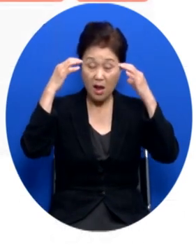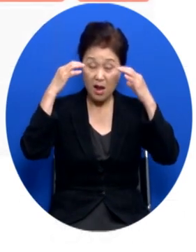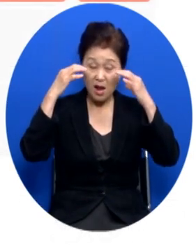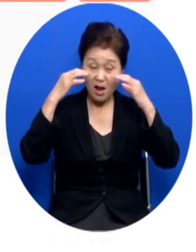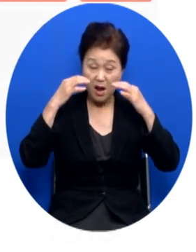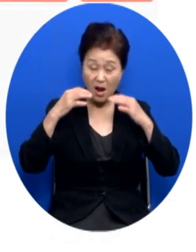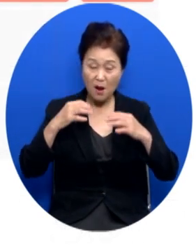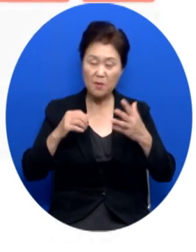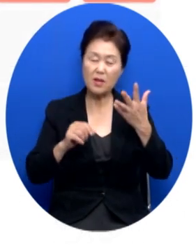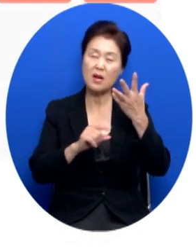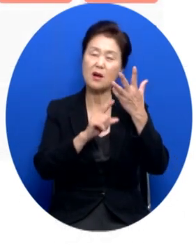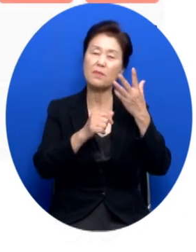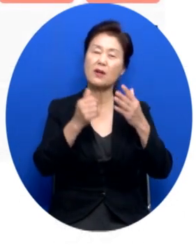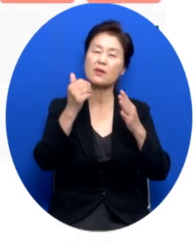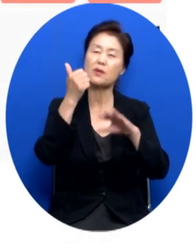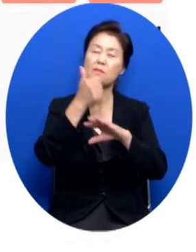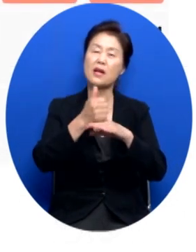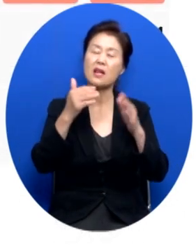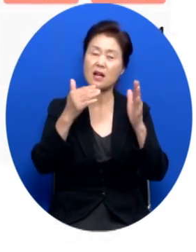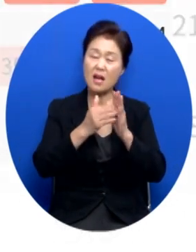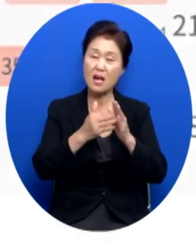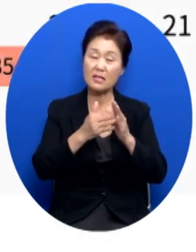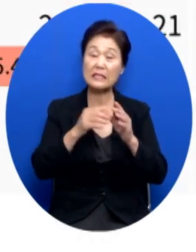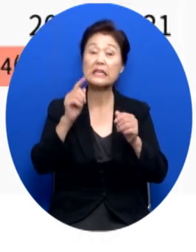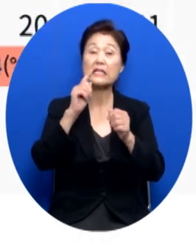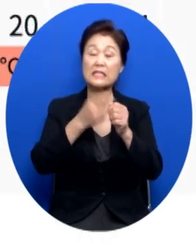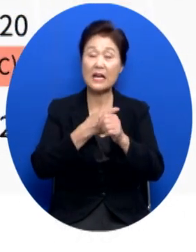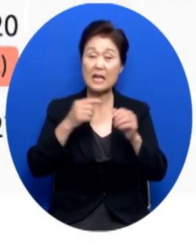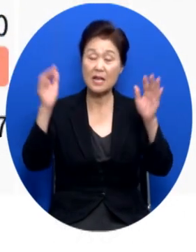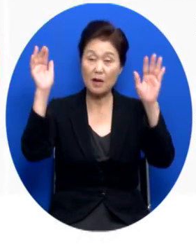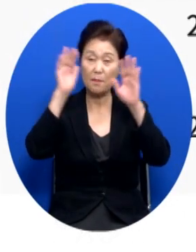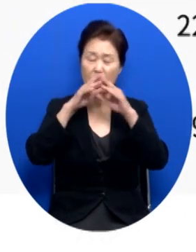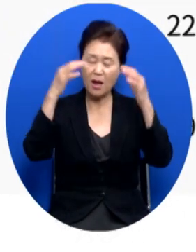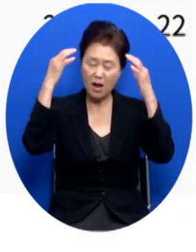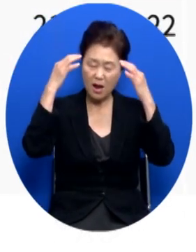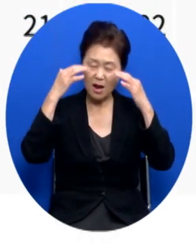찜통 더위가 이달 말까지 이어지면서 열대야도 지속될 것으로 전망했습니다.